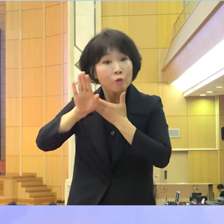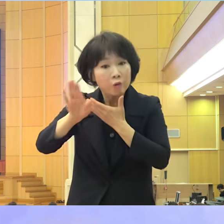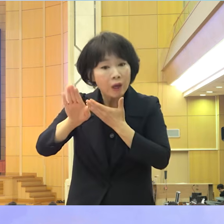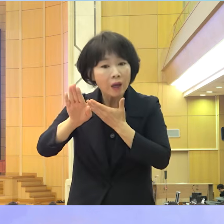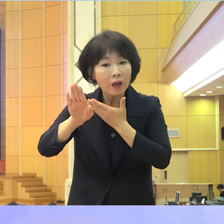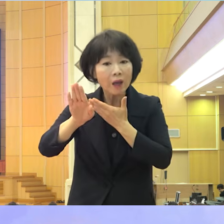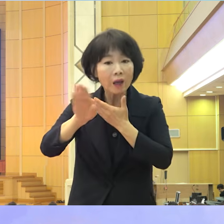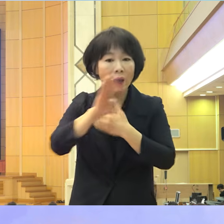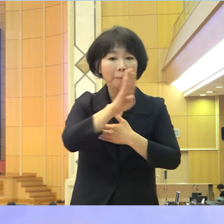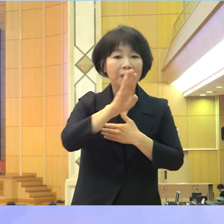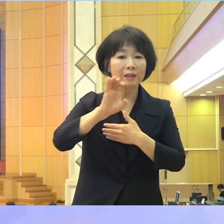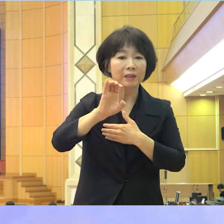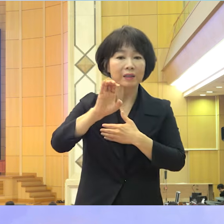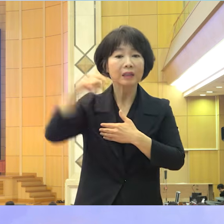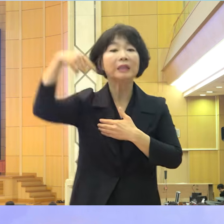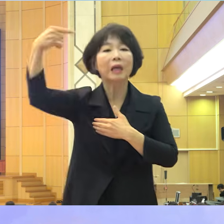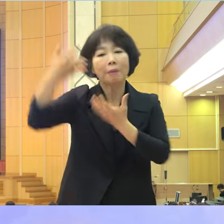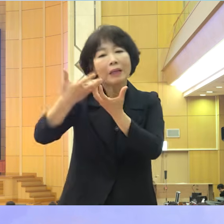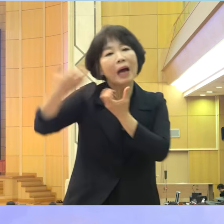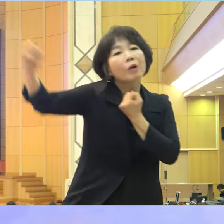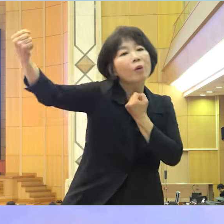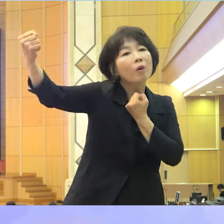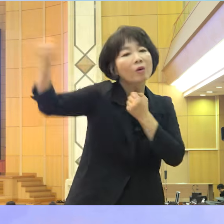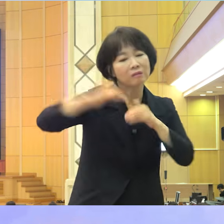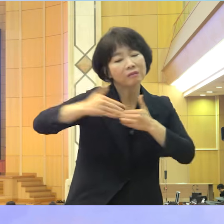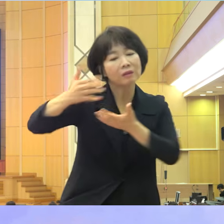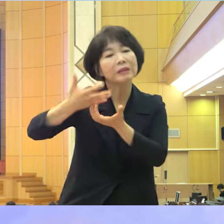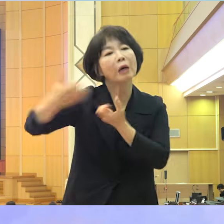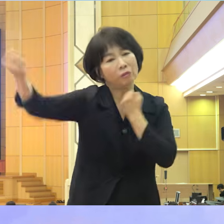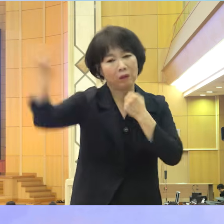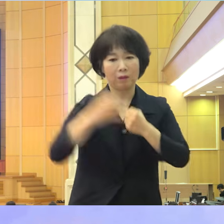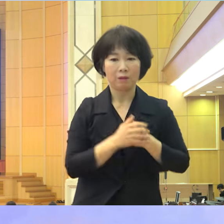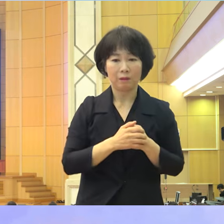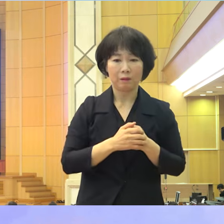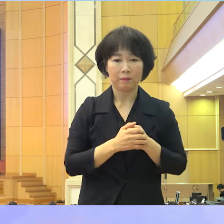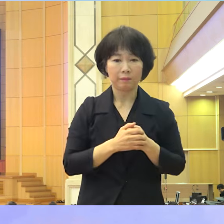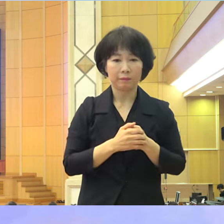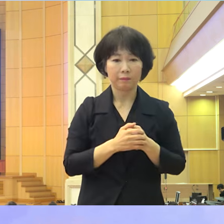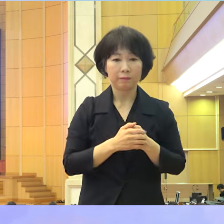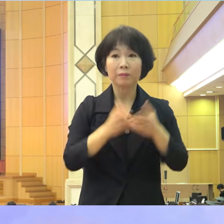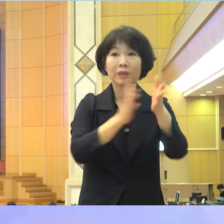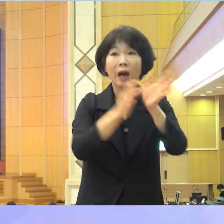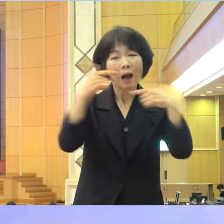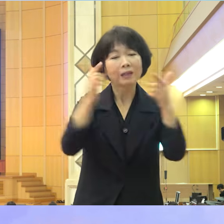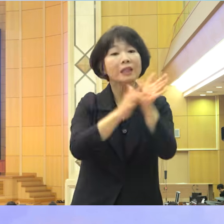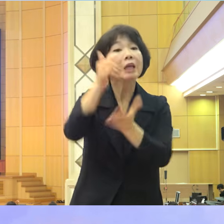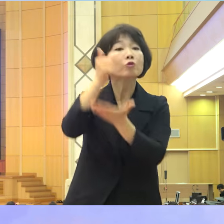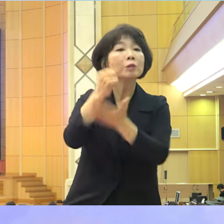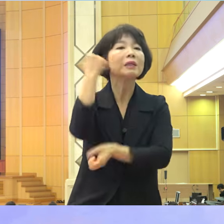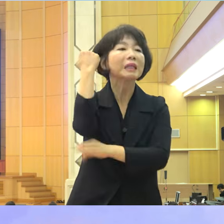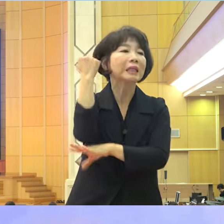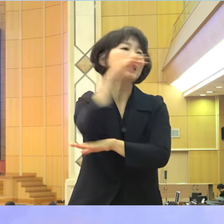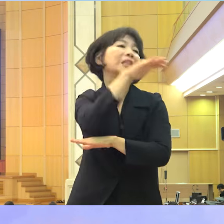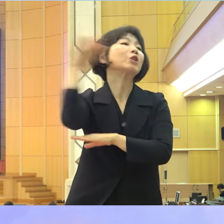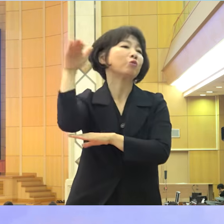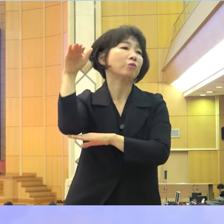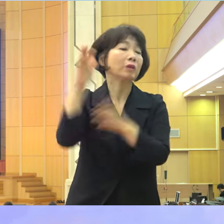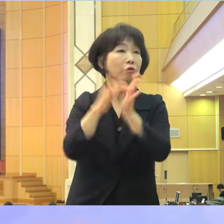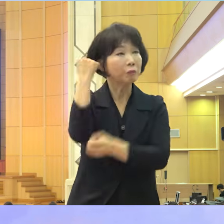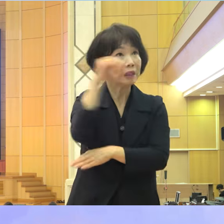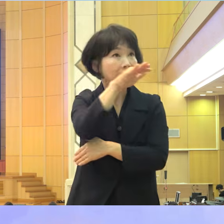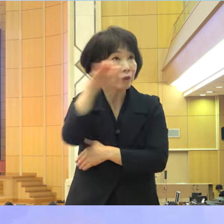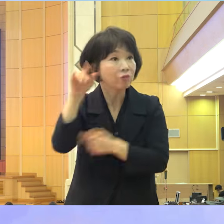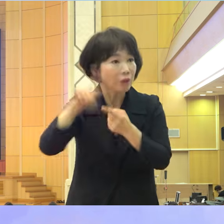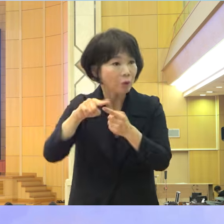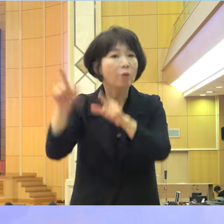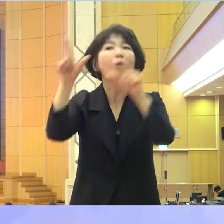소위 BC로 끝나고 AD가 시작됐다는 거야. 예수님이 기준이라니까. 이런 걸 알기나